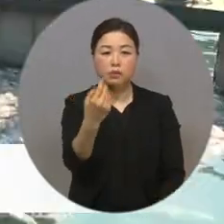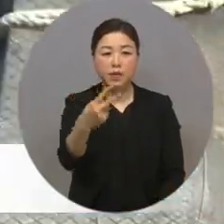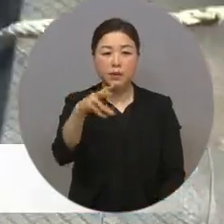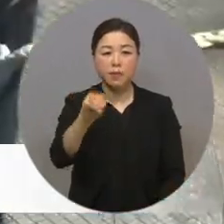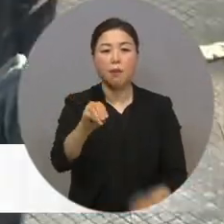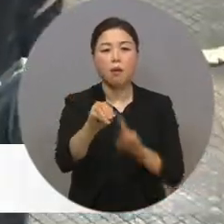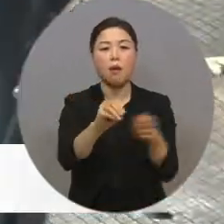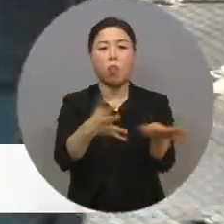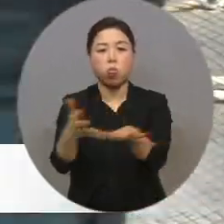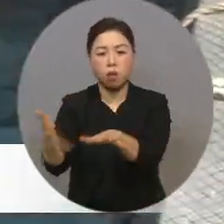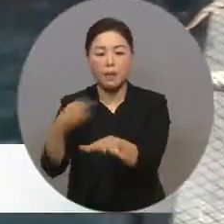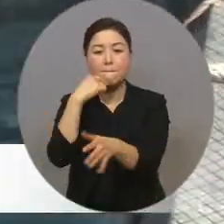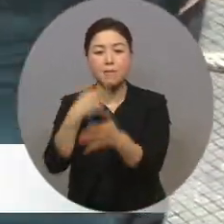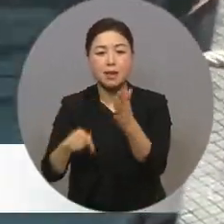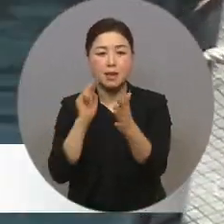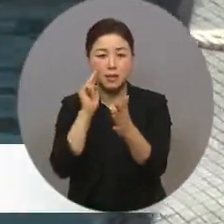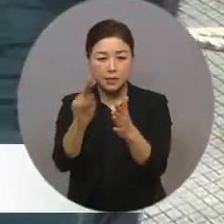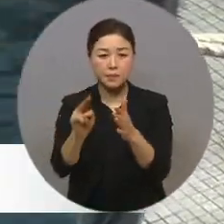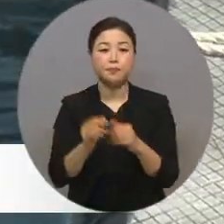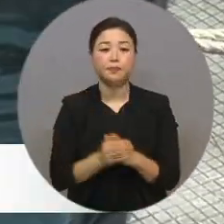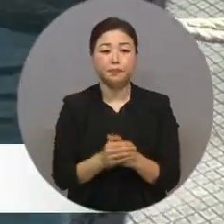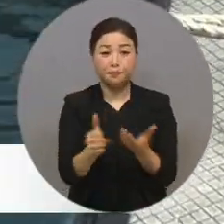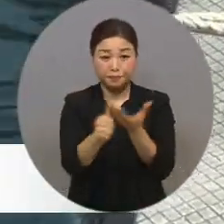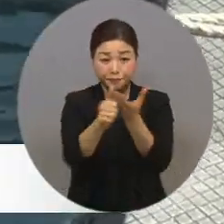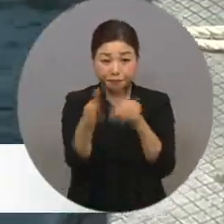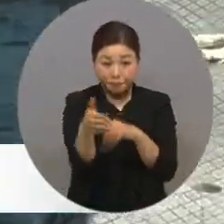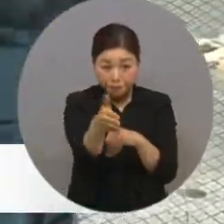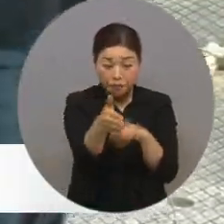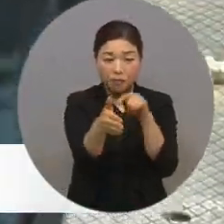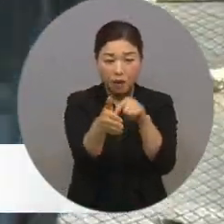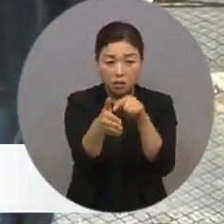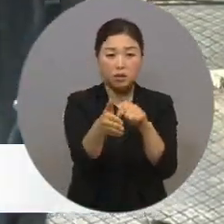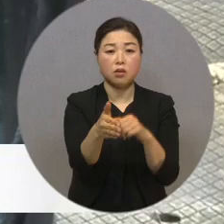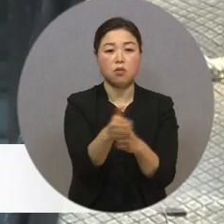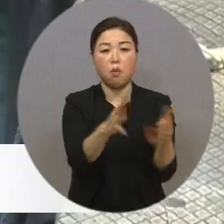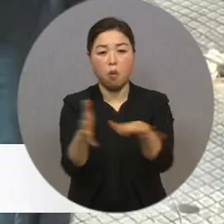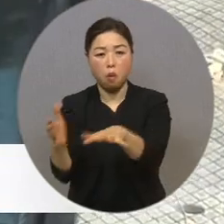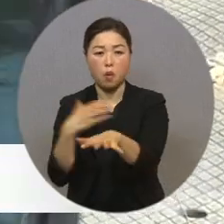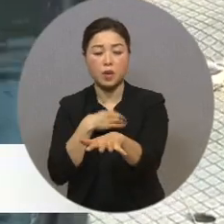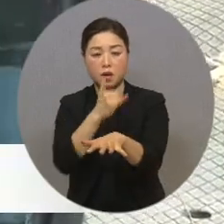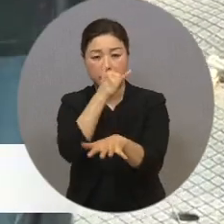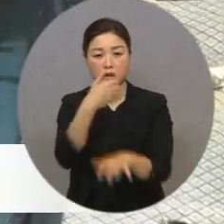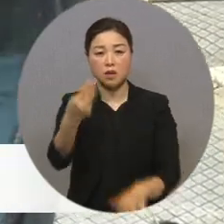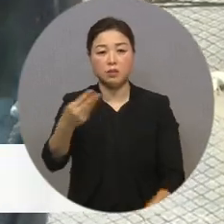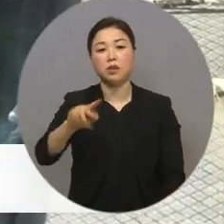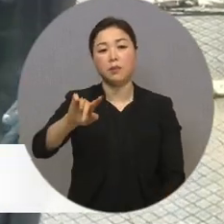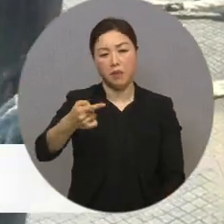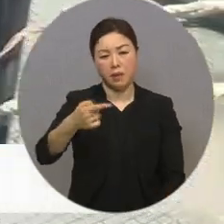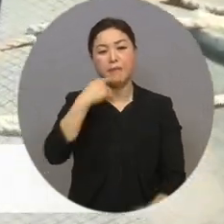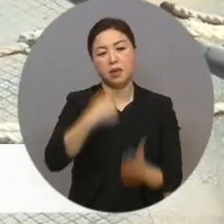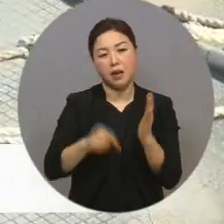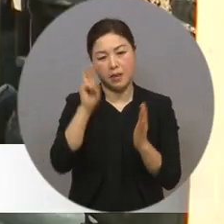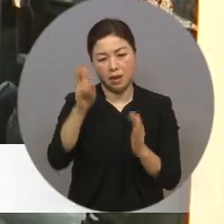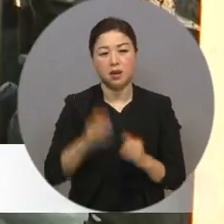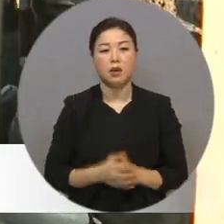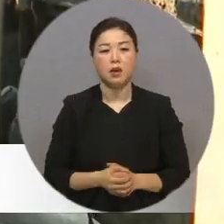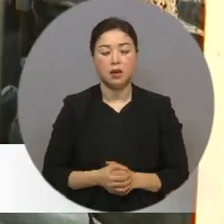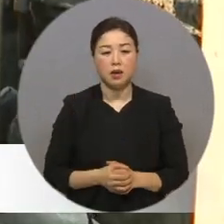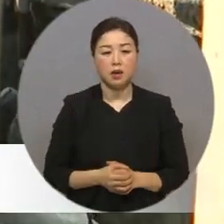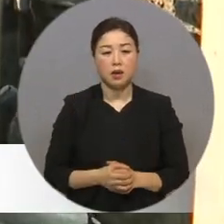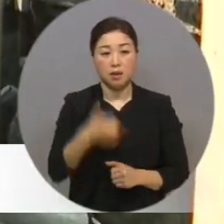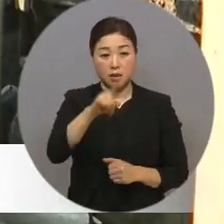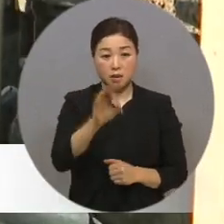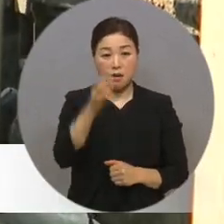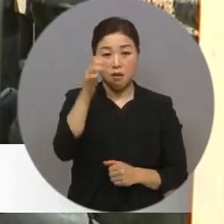기록했으며 올해 양식 어종 가운데 저수온에 취약한 개체 3,100여 마리의 피해가 우려됩니다. 강